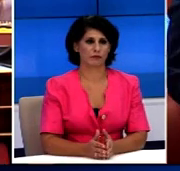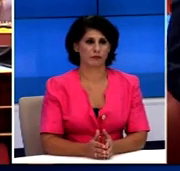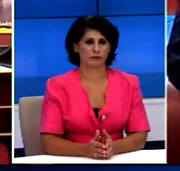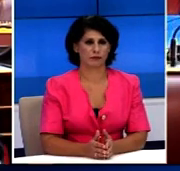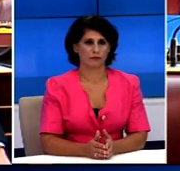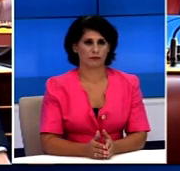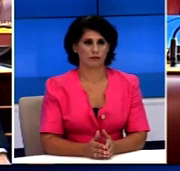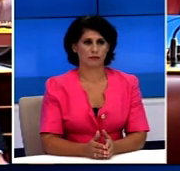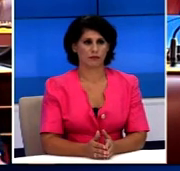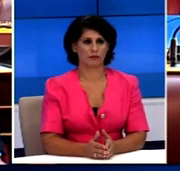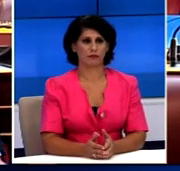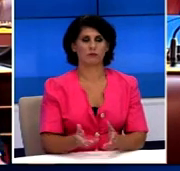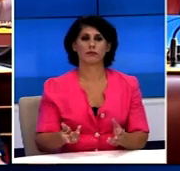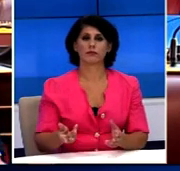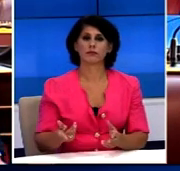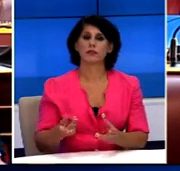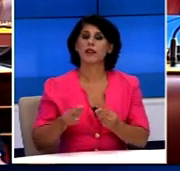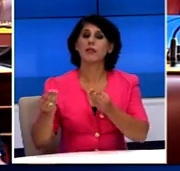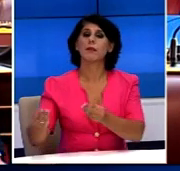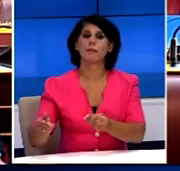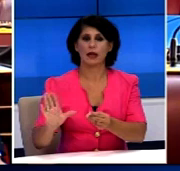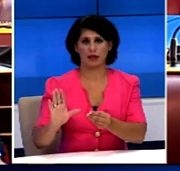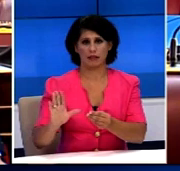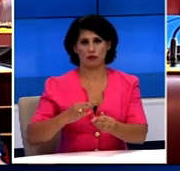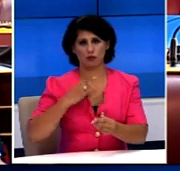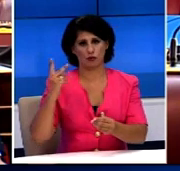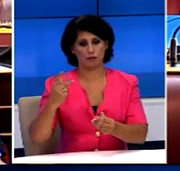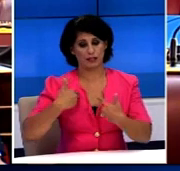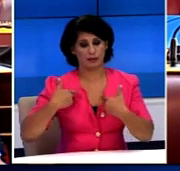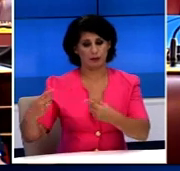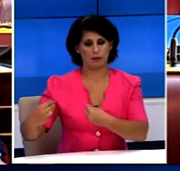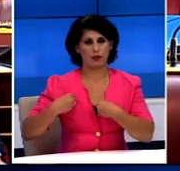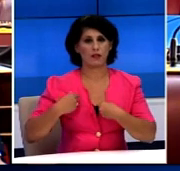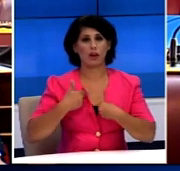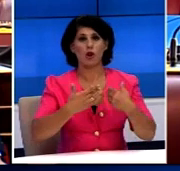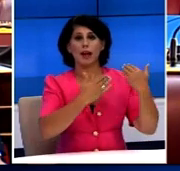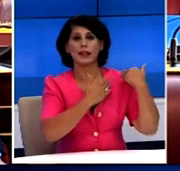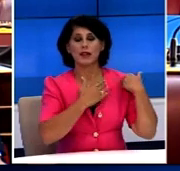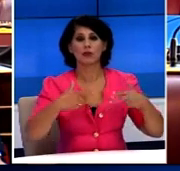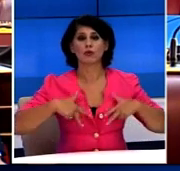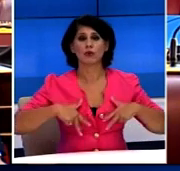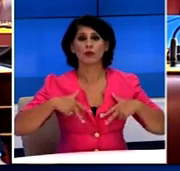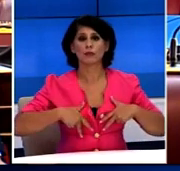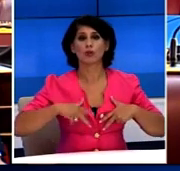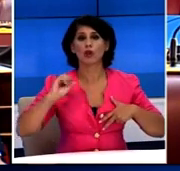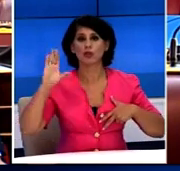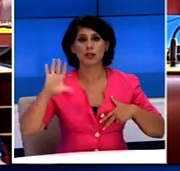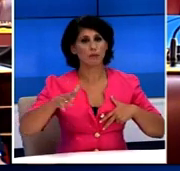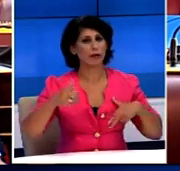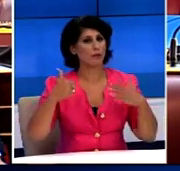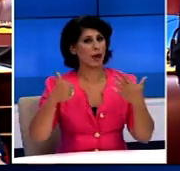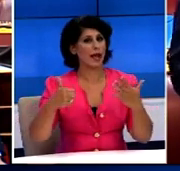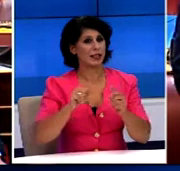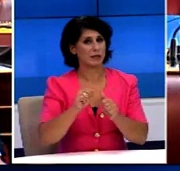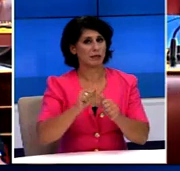Δεν παρέδιδε στον κύριο Κουμουτσάκο, κύριο Κοτζιά, σε μένα παρέδιδε. Ανέλαβα το Υπουργείο Εξωτερικών για 6 περίπου μήνες, με